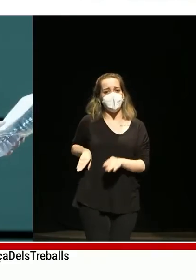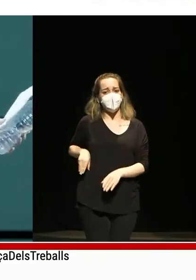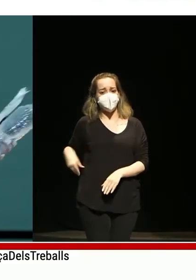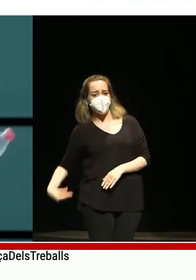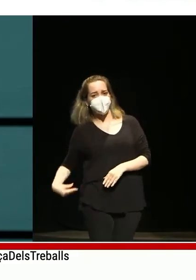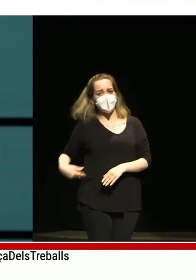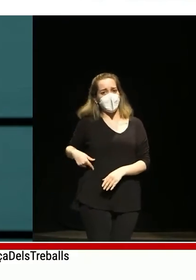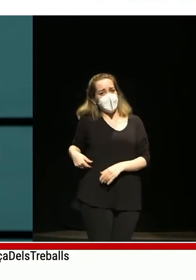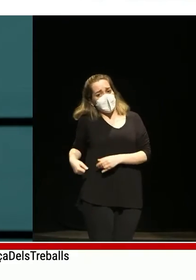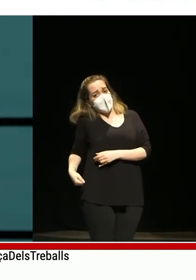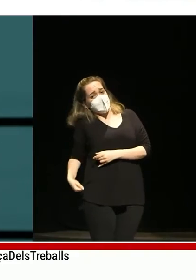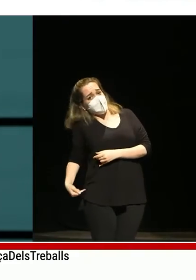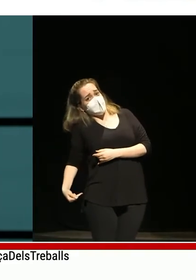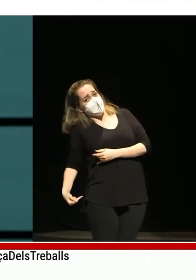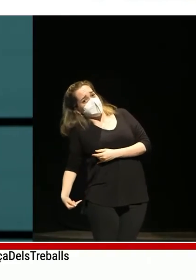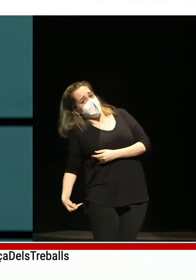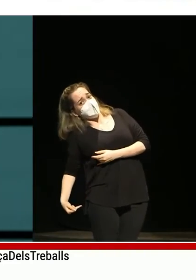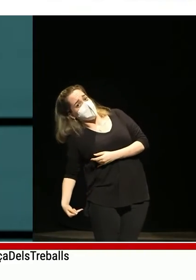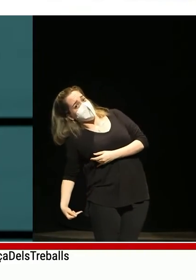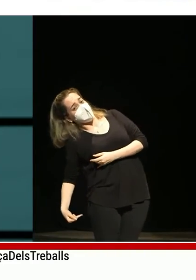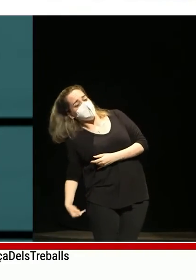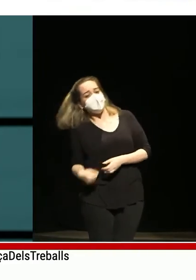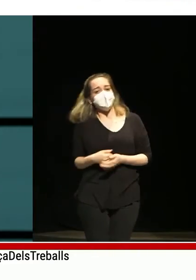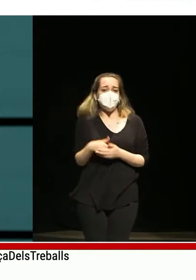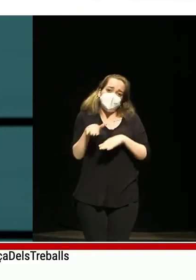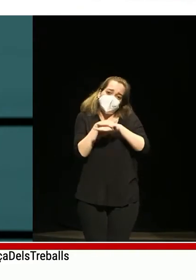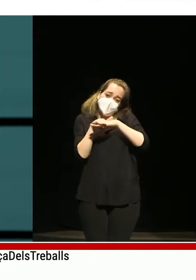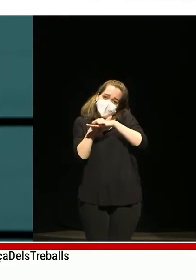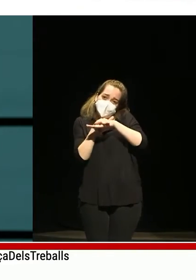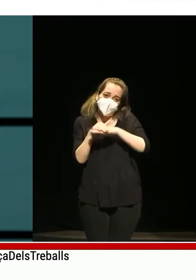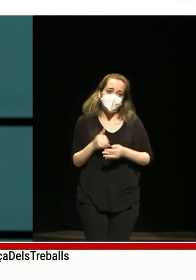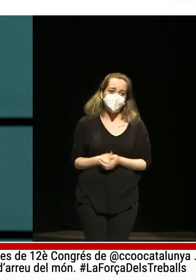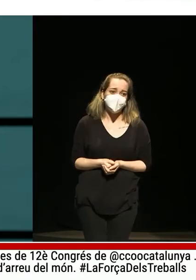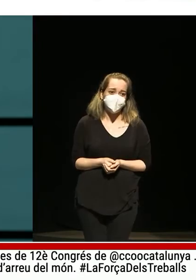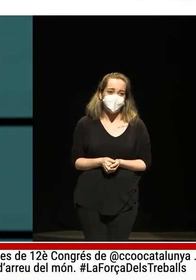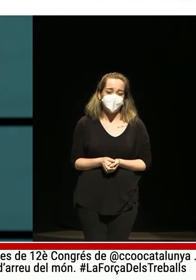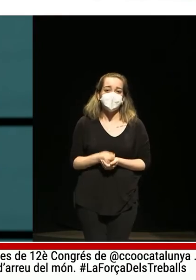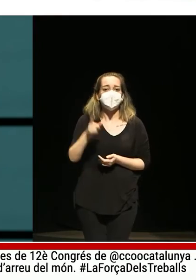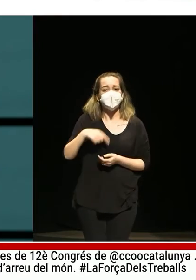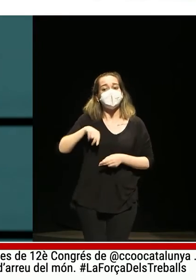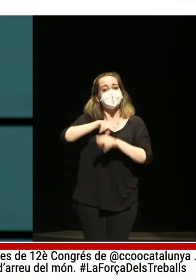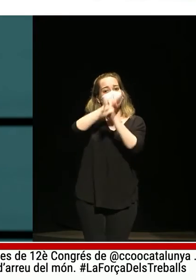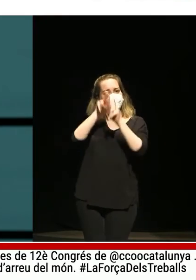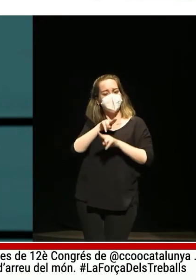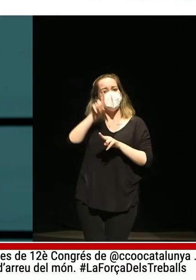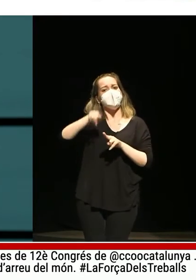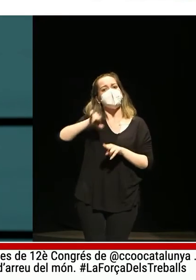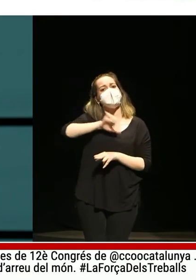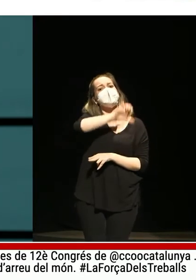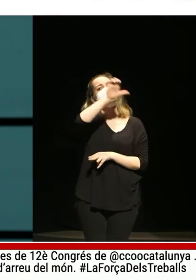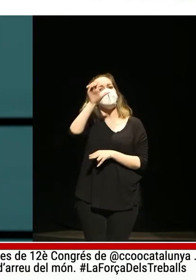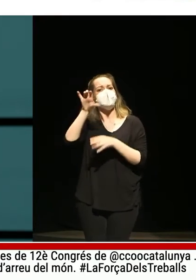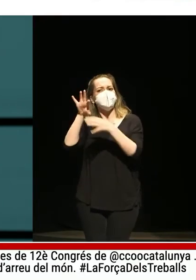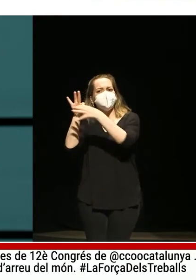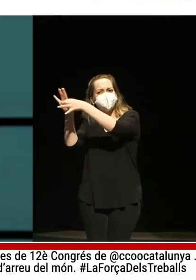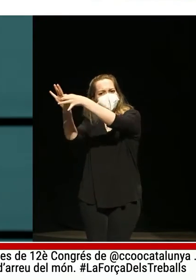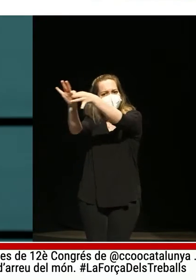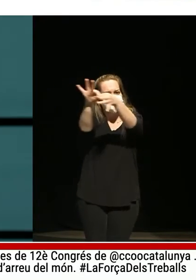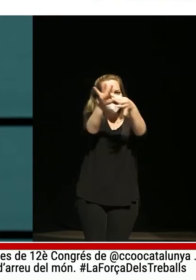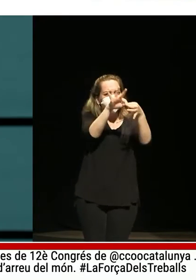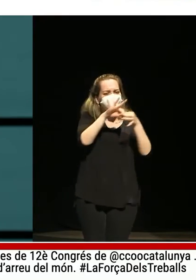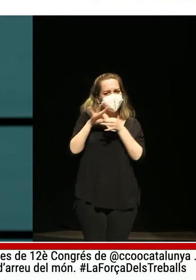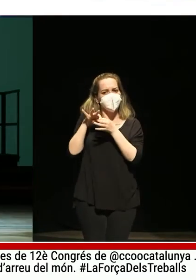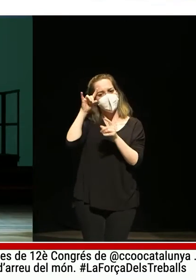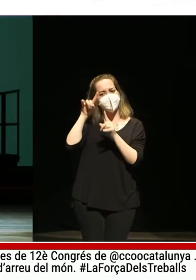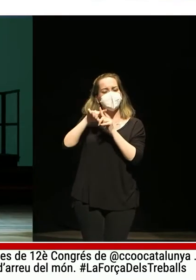i al final acabaré així, però bueno, internacional, disculpeu, i la cohesió d'Europa per ensortir-nos, perquè tant ells